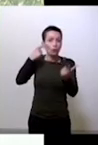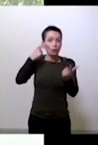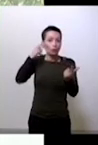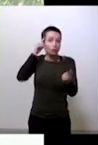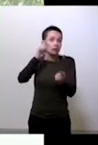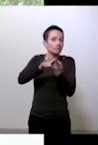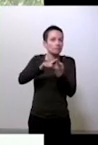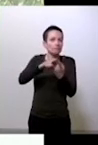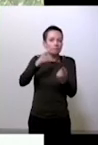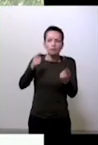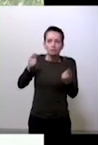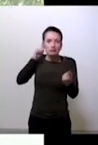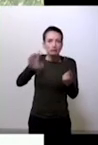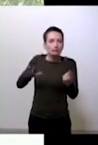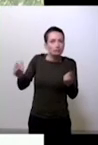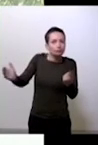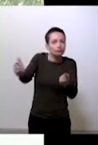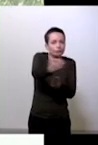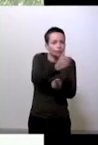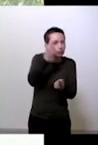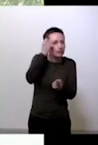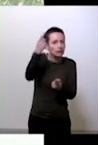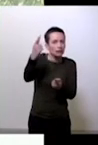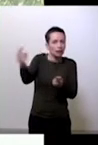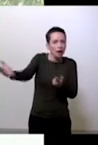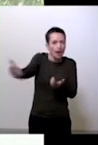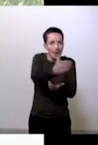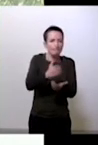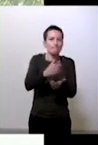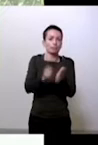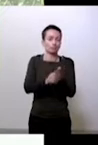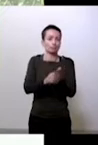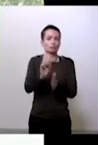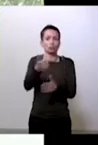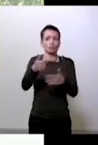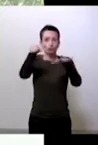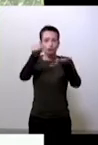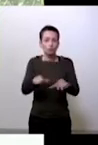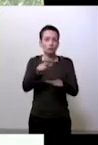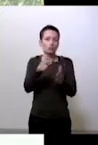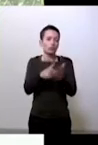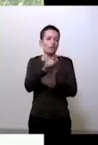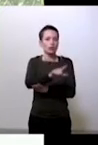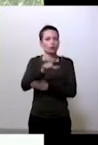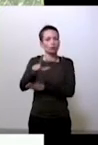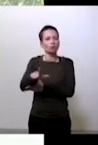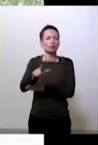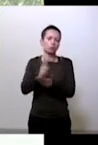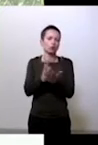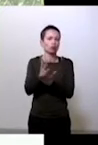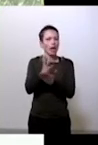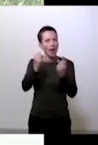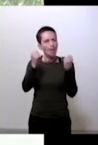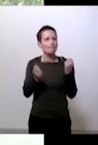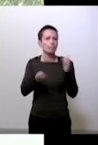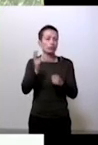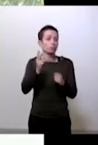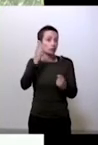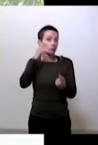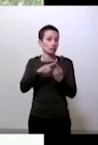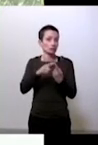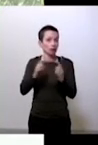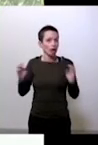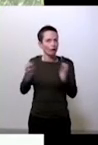proposer fin 2021 ou premier semestre 2022 un projet beaucoup plus ficelé, mais on est dans cette logique de concertation.